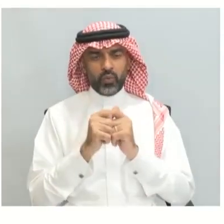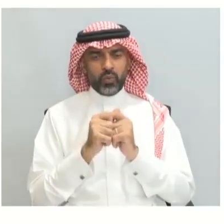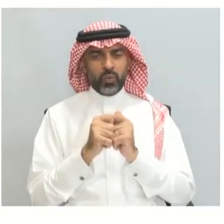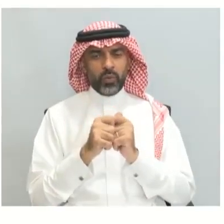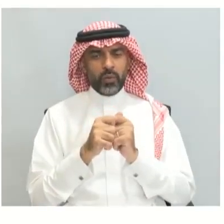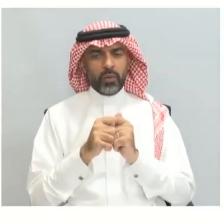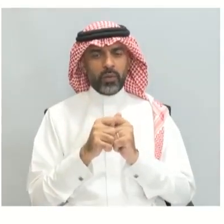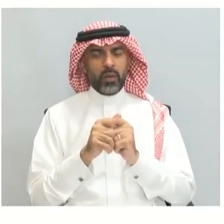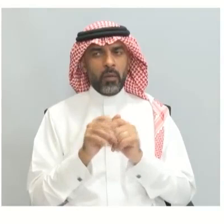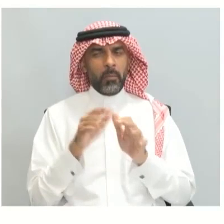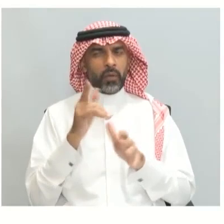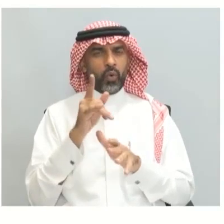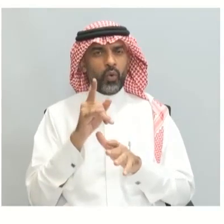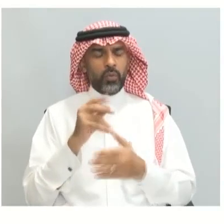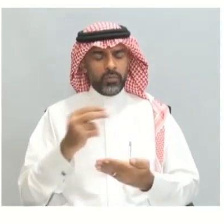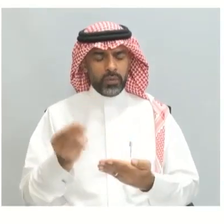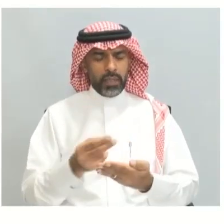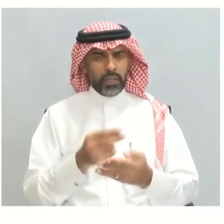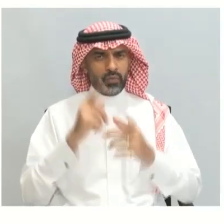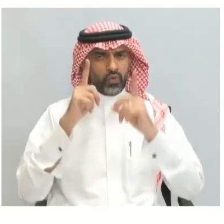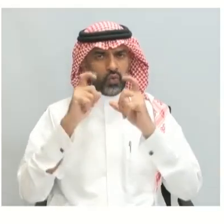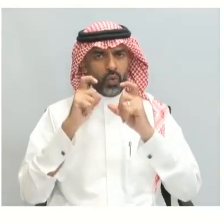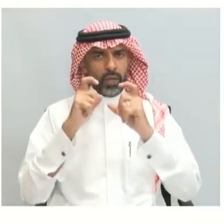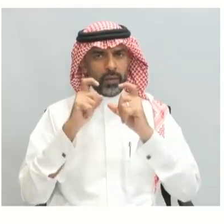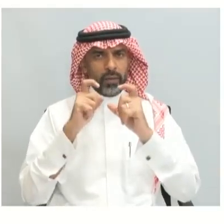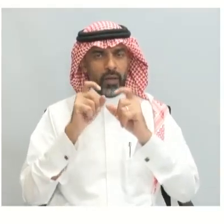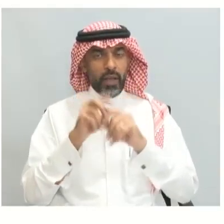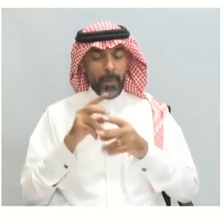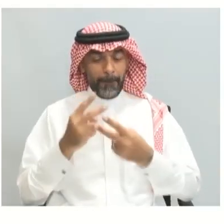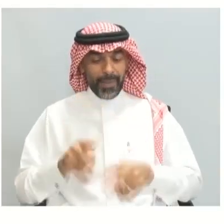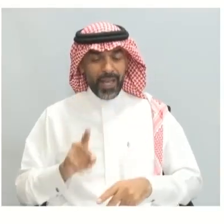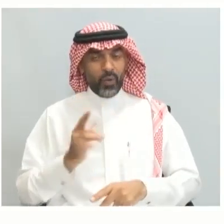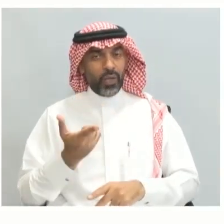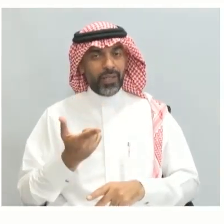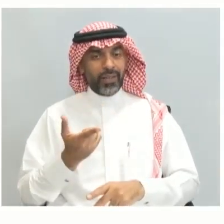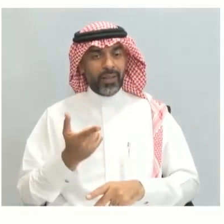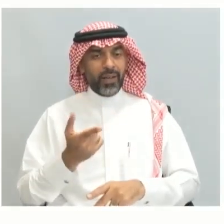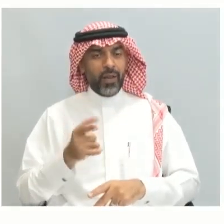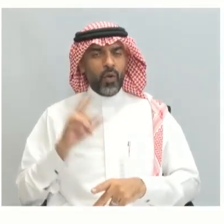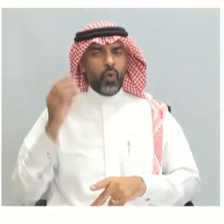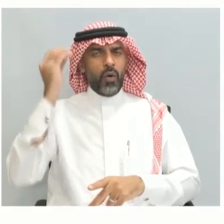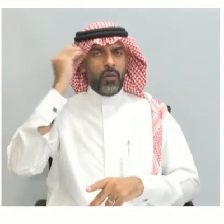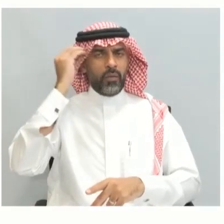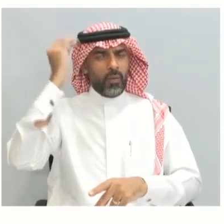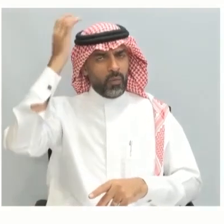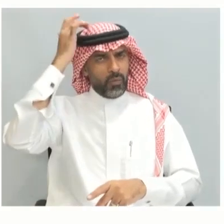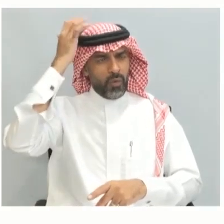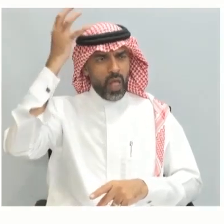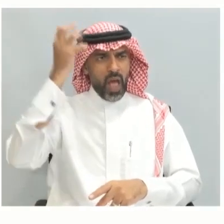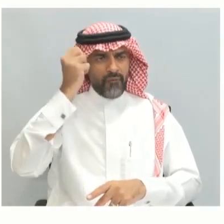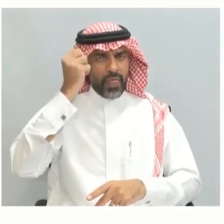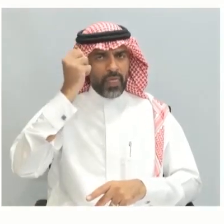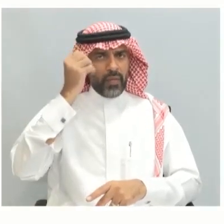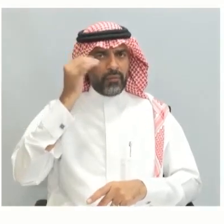الانسان الى رسم صور موجزه اذا في البدايه كان من خلال ما يختزنه من صور في